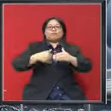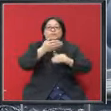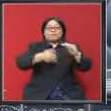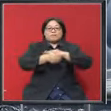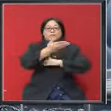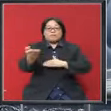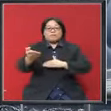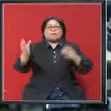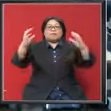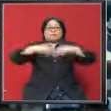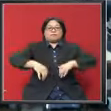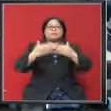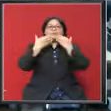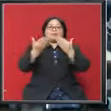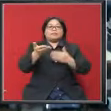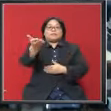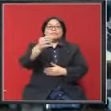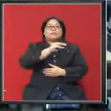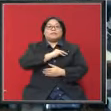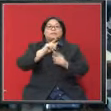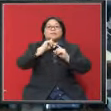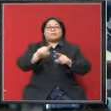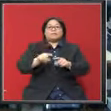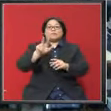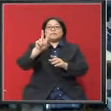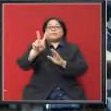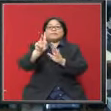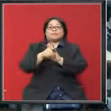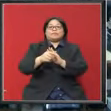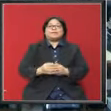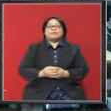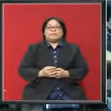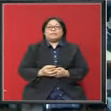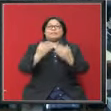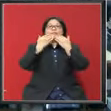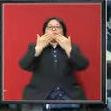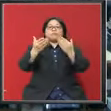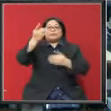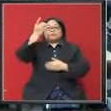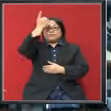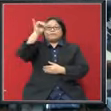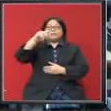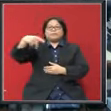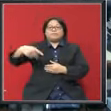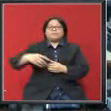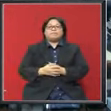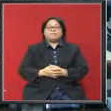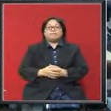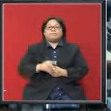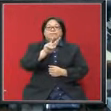kekasih sedekah yang memenuhi untuk Jawa dalam tim podium ini enggak sih latihan ketua